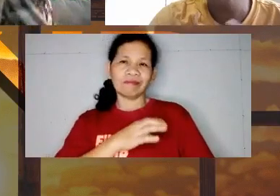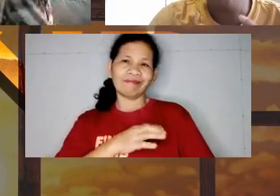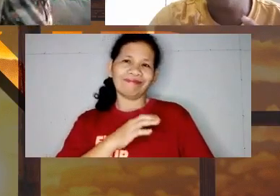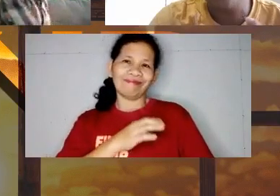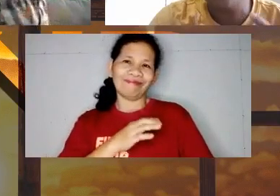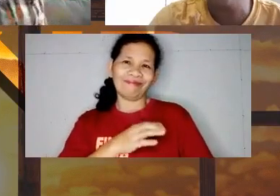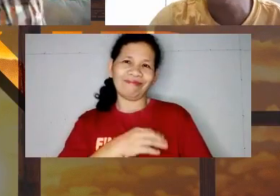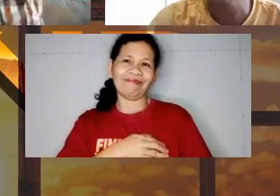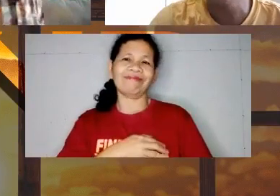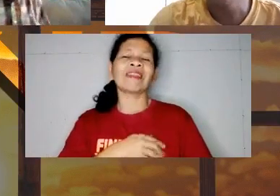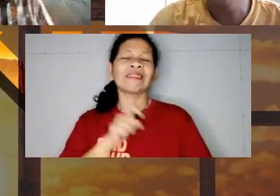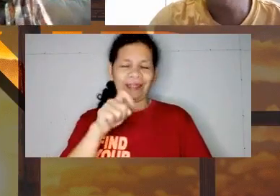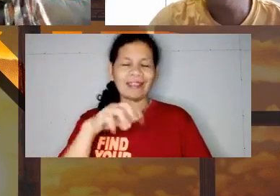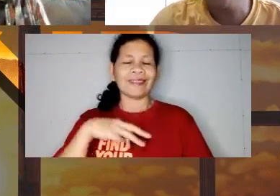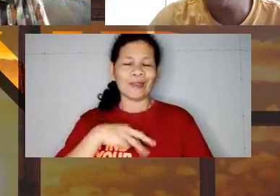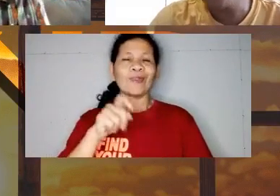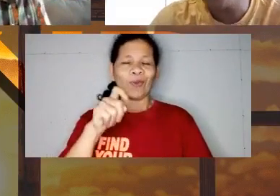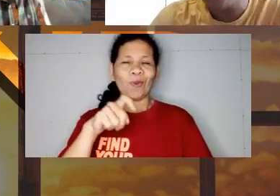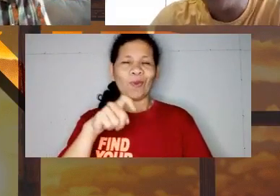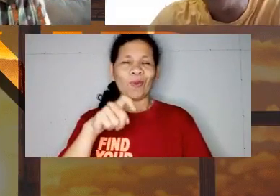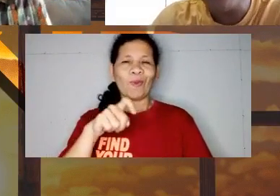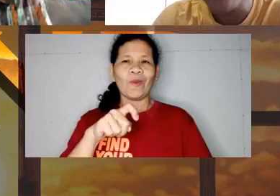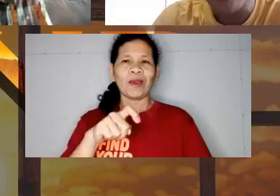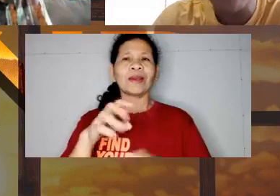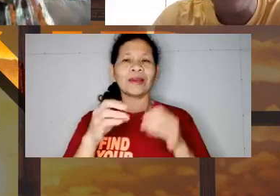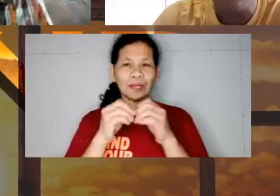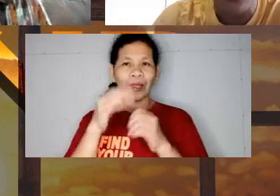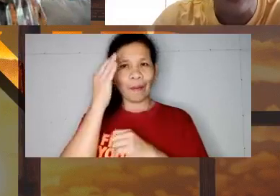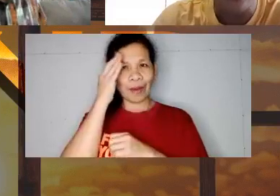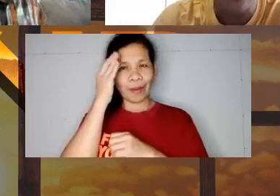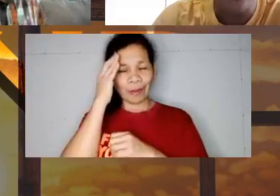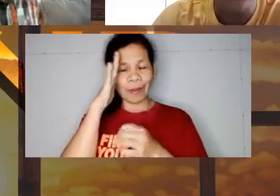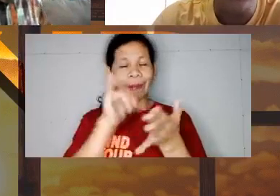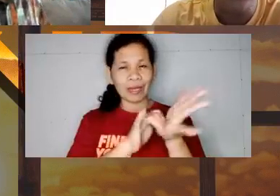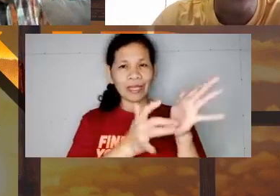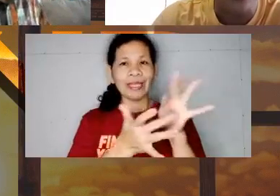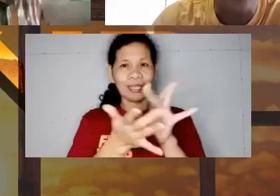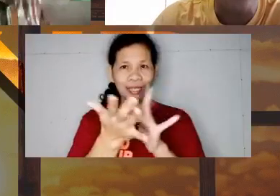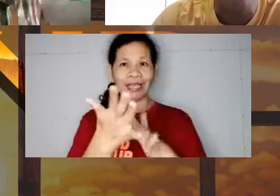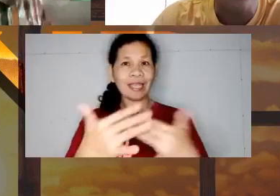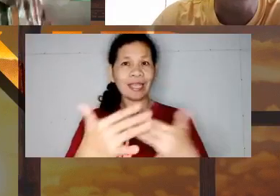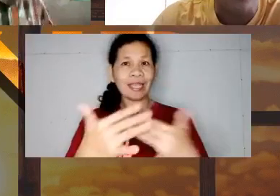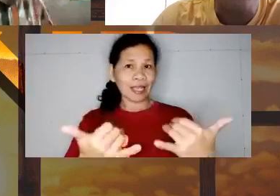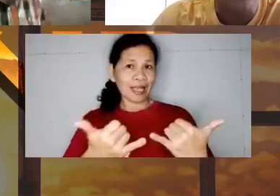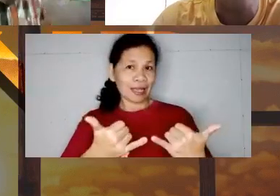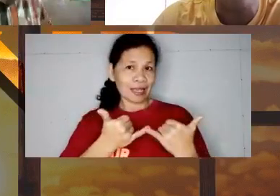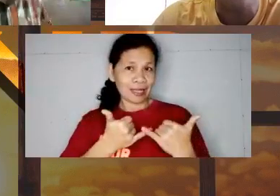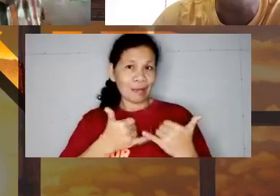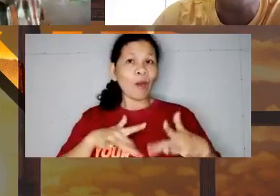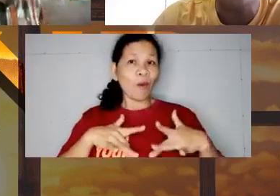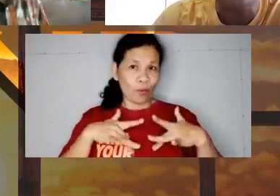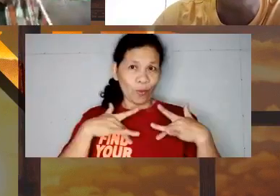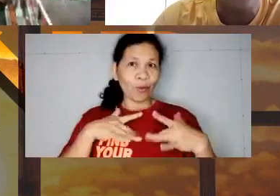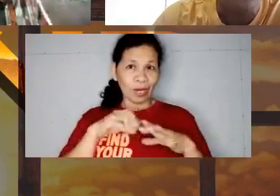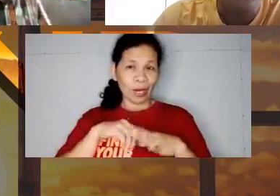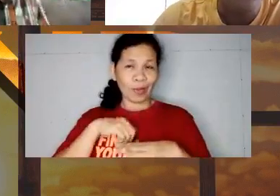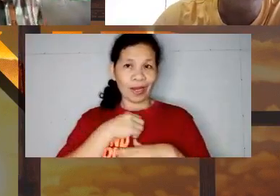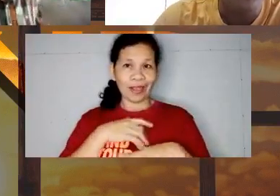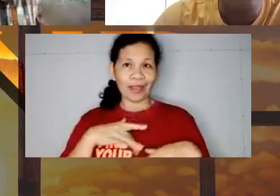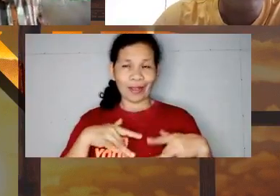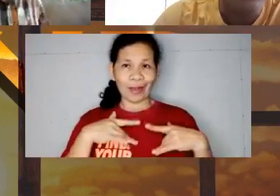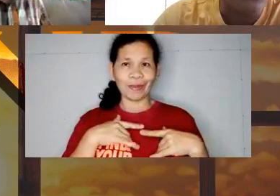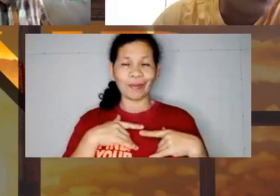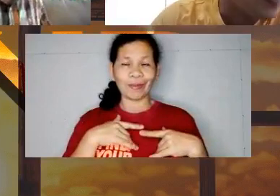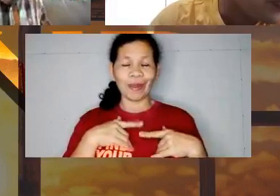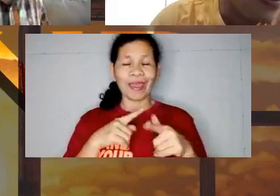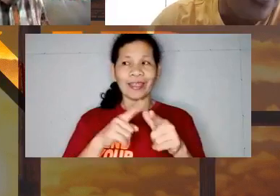dapat mas makilala tayo na si Jesus Christ lang talaga yung nasa ating buhay. Susunod na talaga yung mga taong nasa paligid natin.